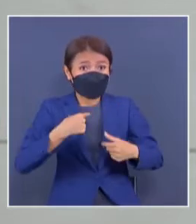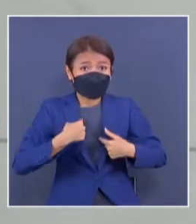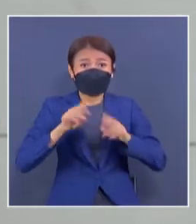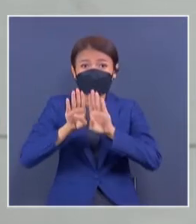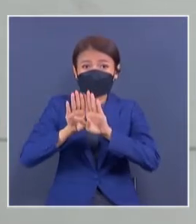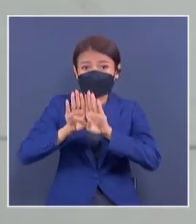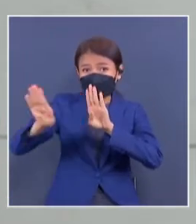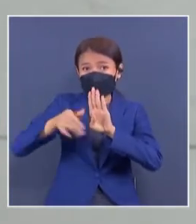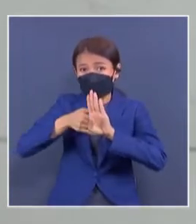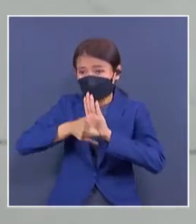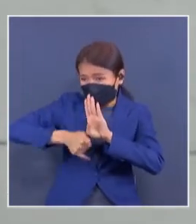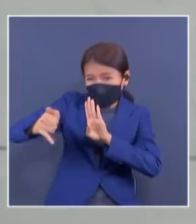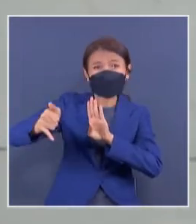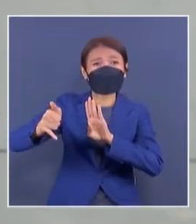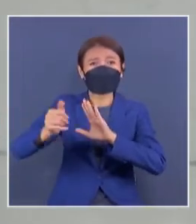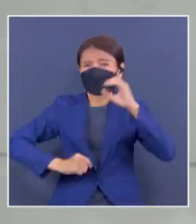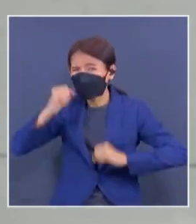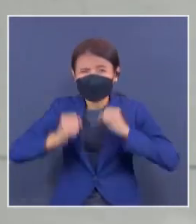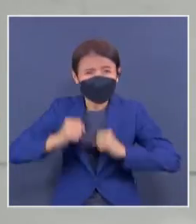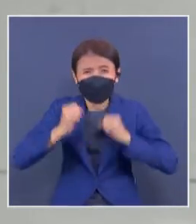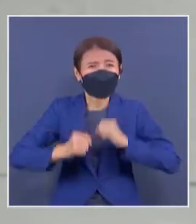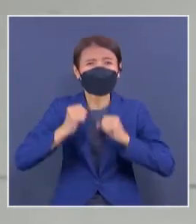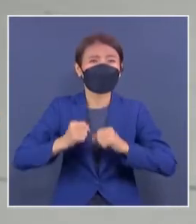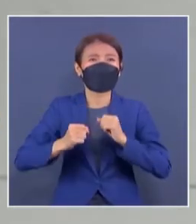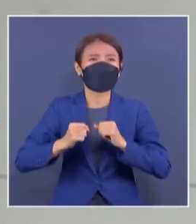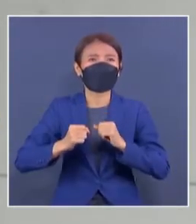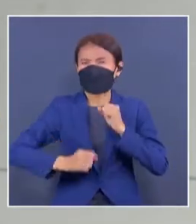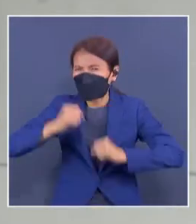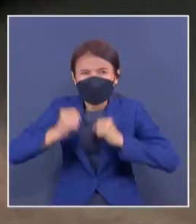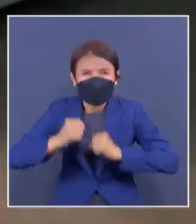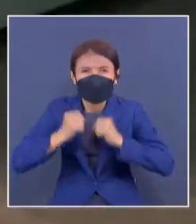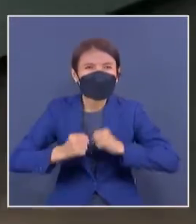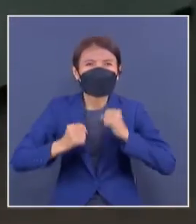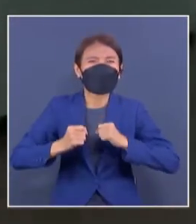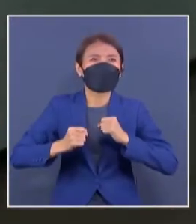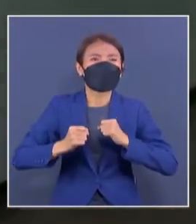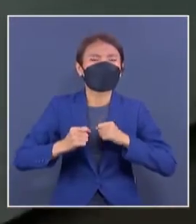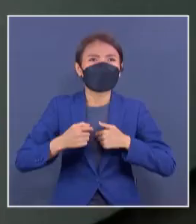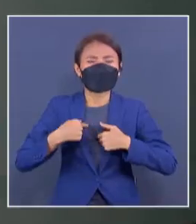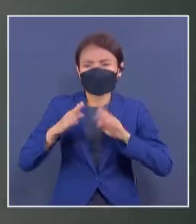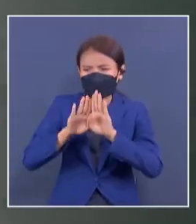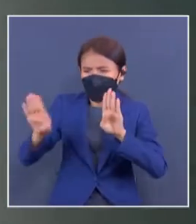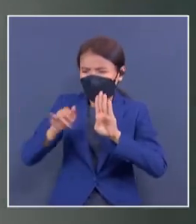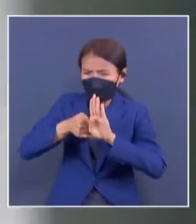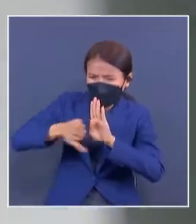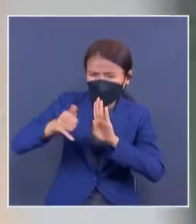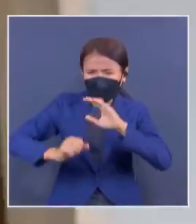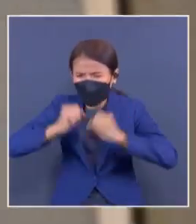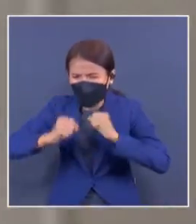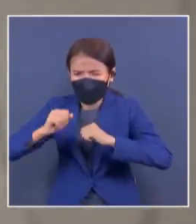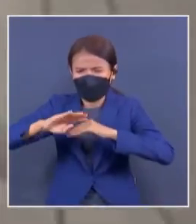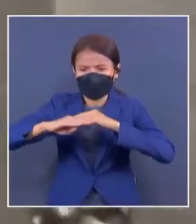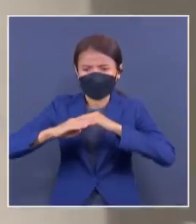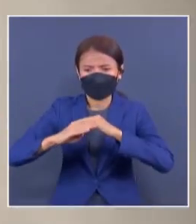ประตูแล้วก็หนีลงมาข้างล่างแต่โอ้โหเคราะห์ร้ายครับจังหวะที่เธอวิ่งหนีคนร้ายเธอพลาดท่าตกบันไดได้รับบ